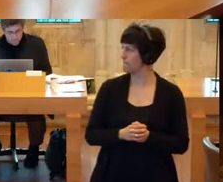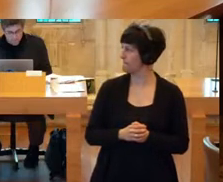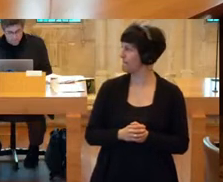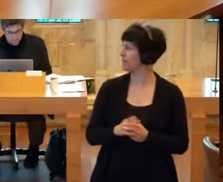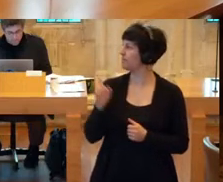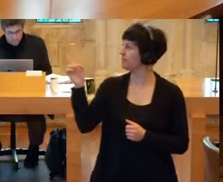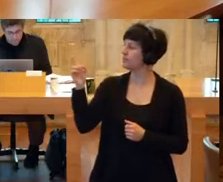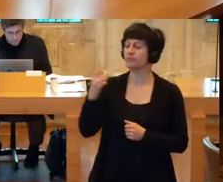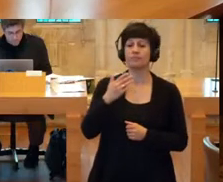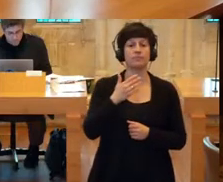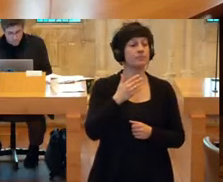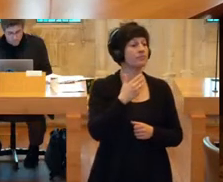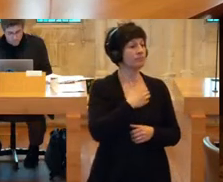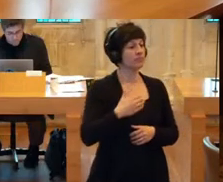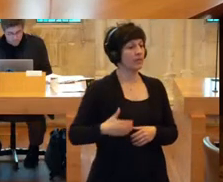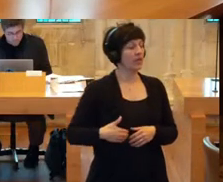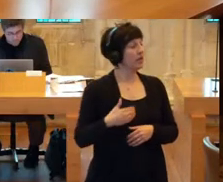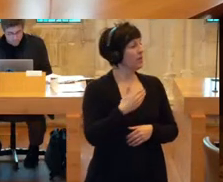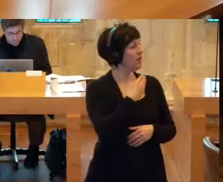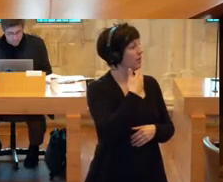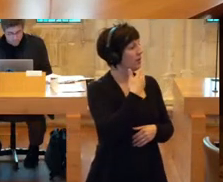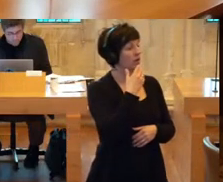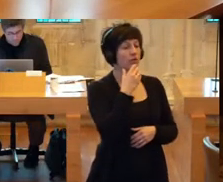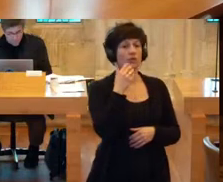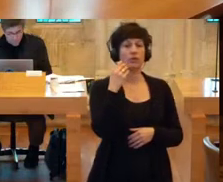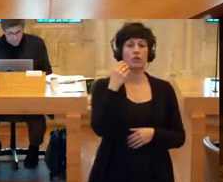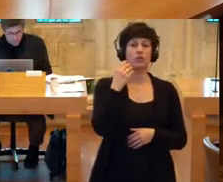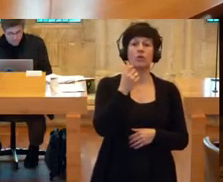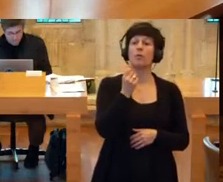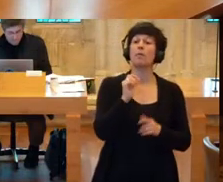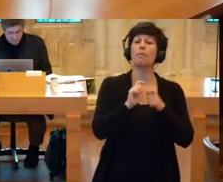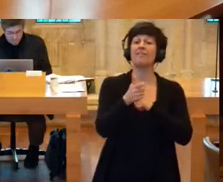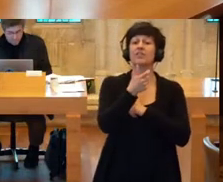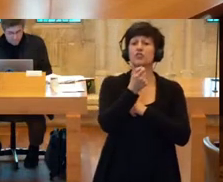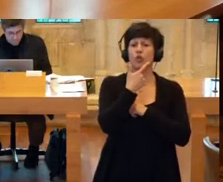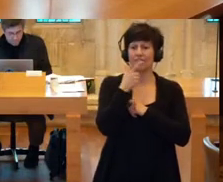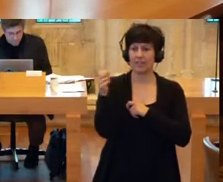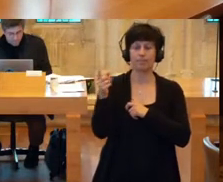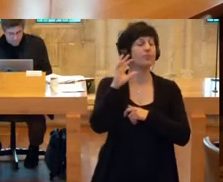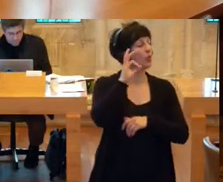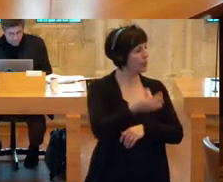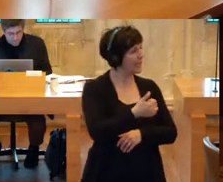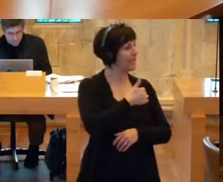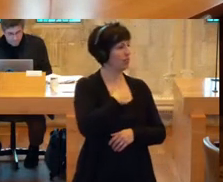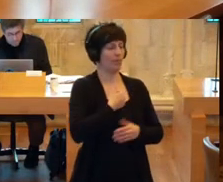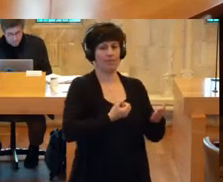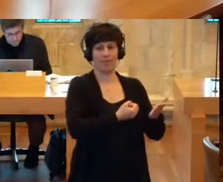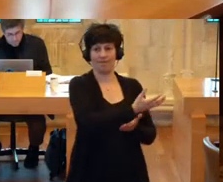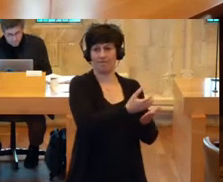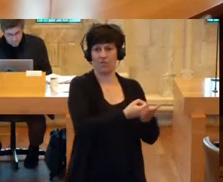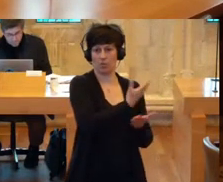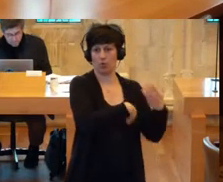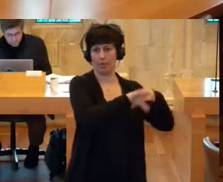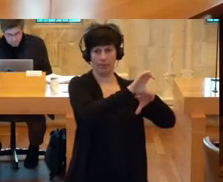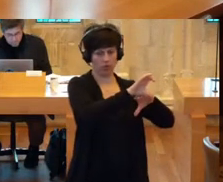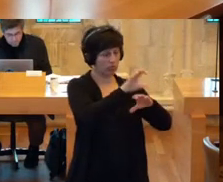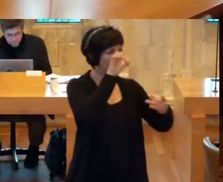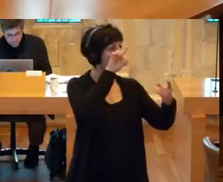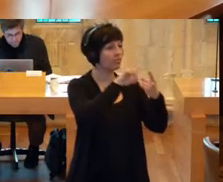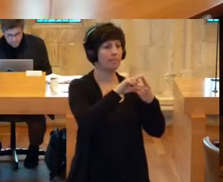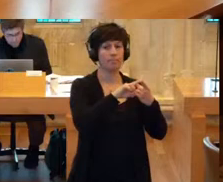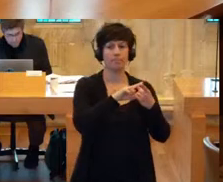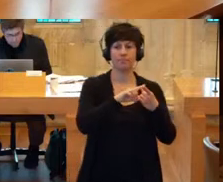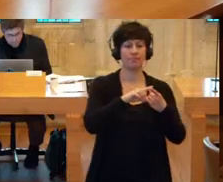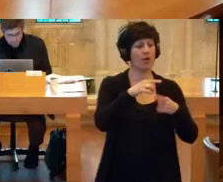Alors, merci Sophie. Oui, moi je voulais apporter un point d'information qui me paraît important à propos de l'aire de